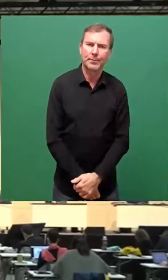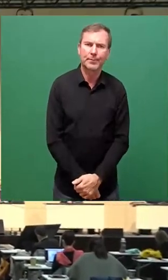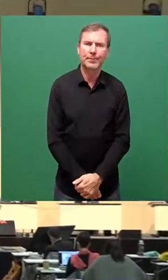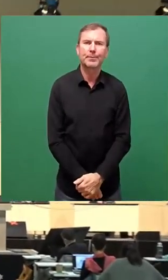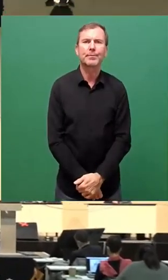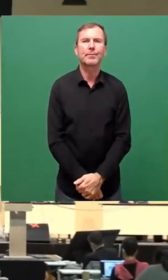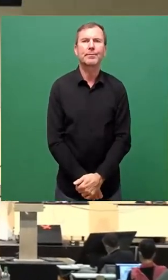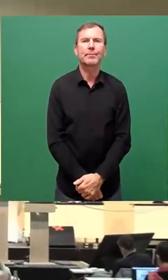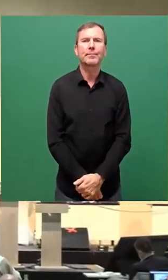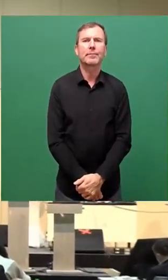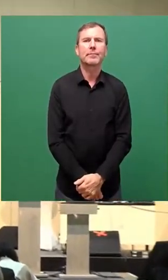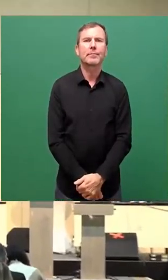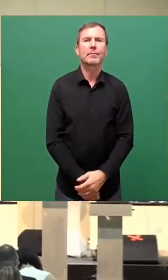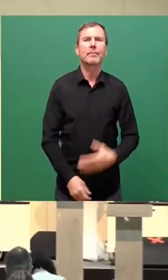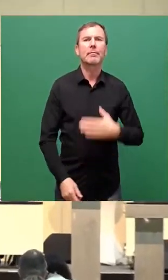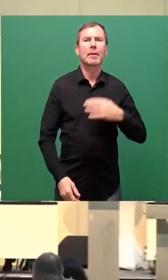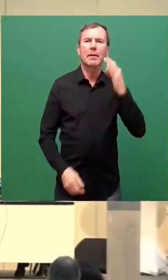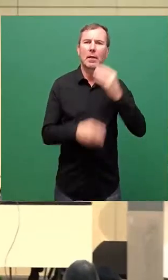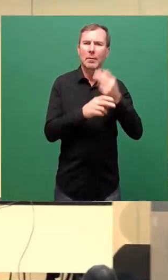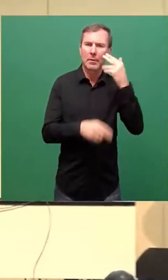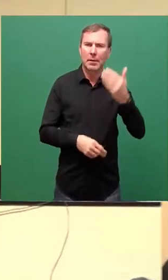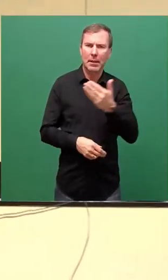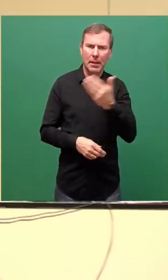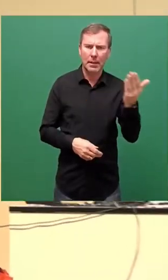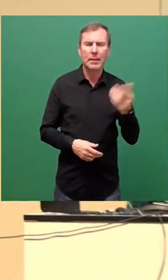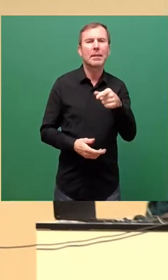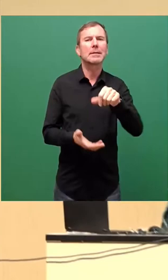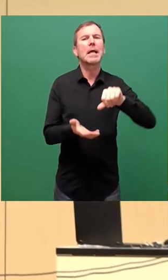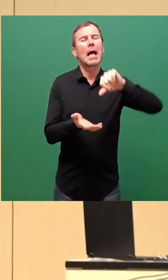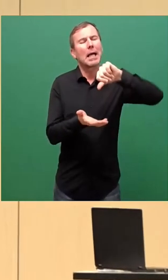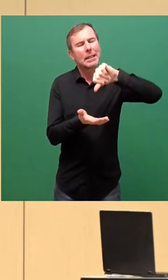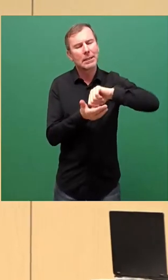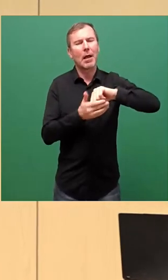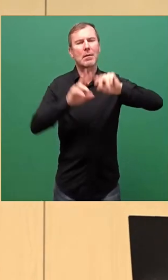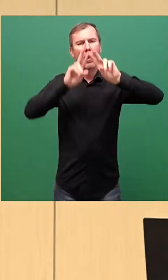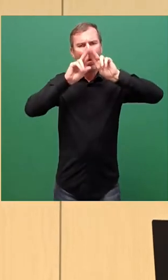Meine Damen und Herren, das ist ein zentrales Forschungs- und Innovationsprojekt auf dem Weg,